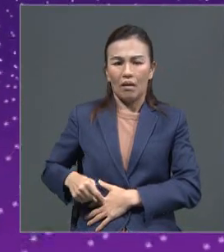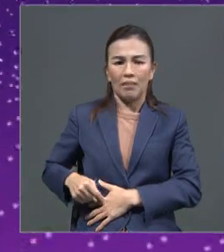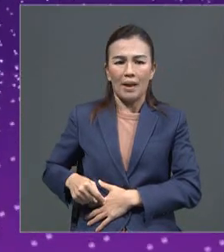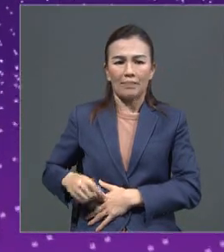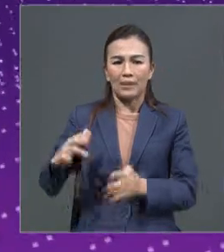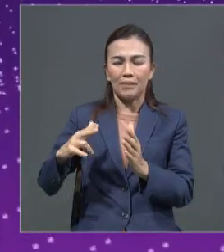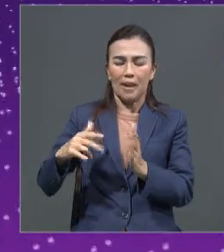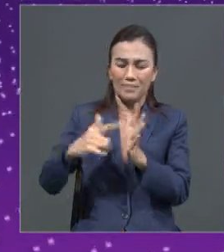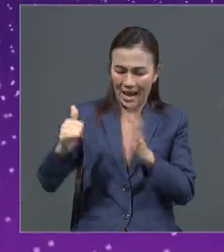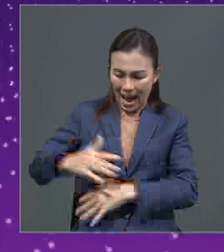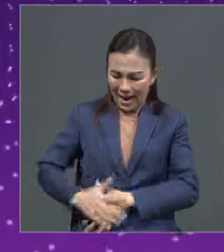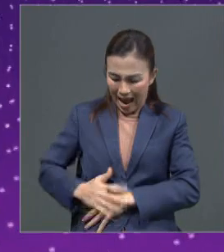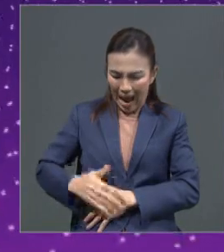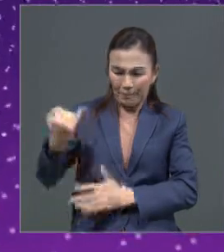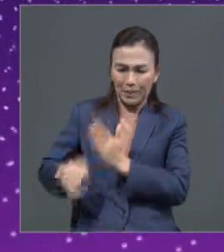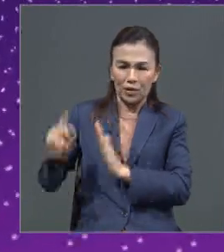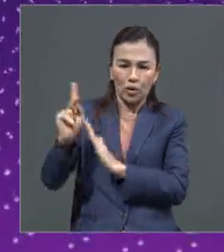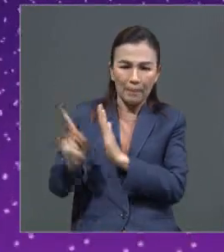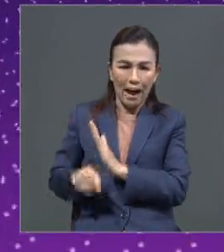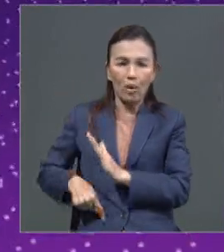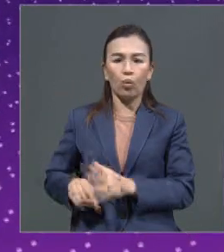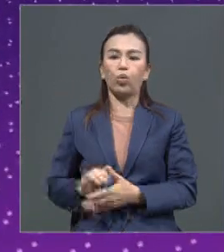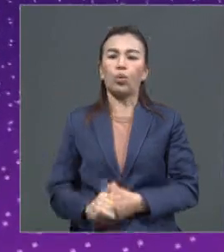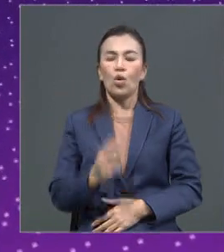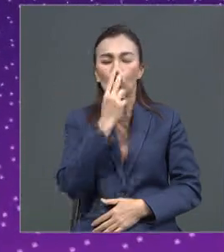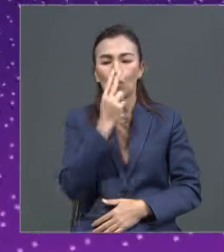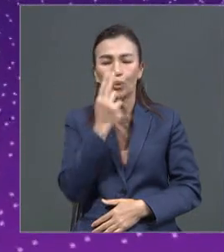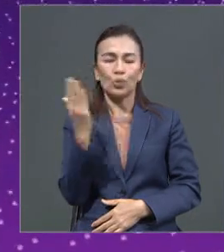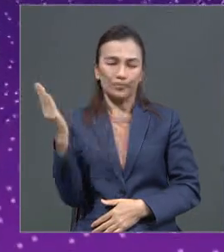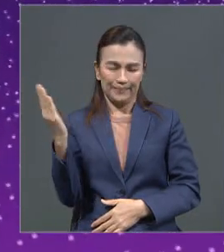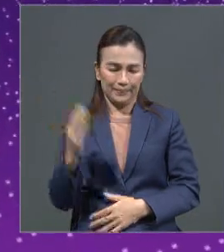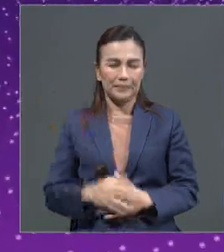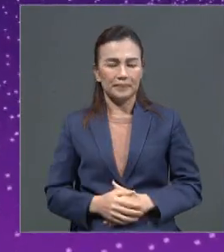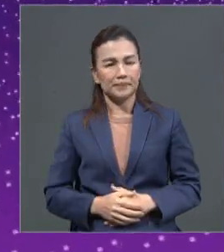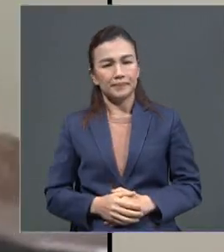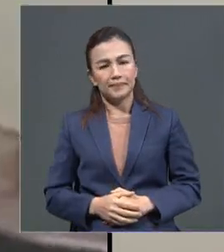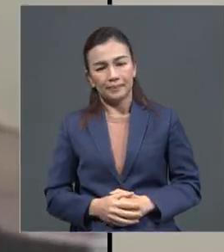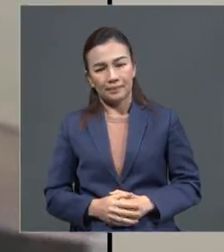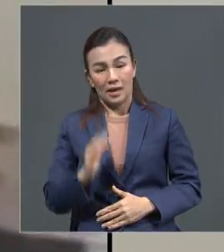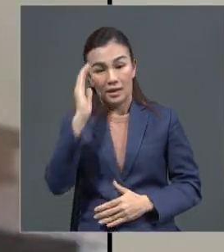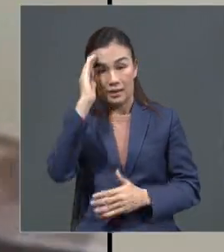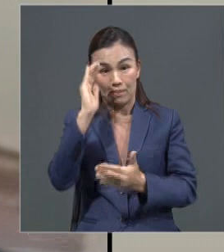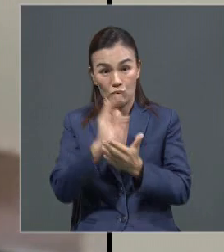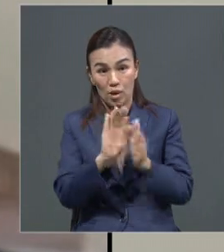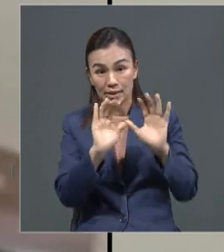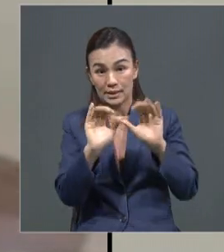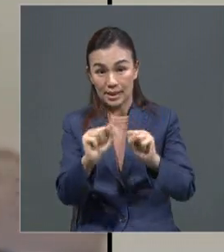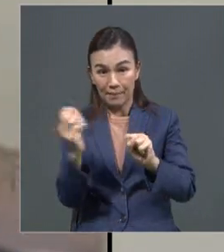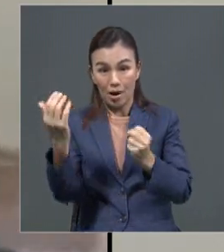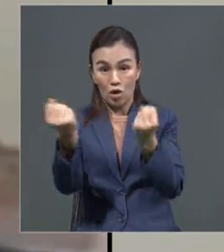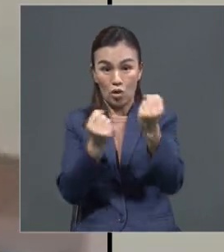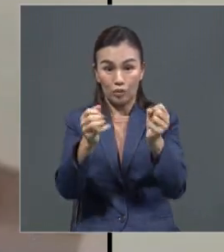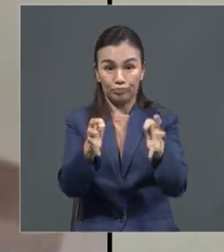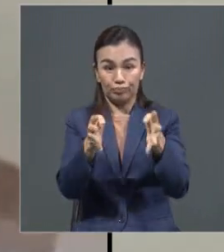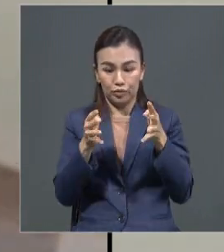หน้าที่ไปกวาดล้างยึดมาได้กว่า 20ล้านบาทนะฮะเดี๋ยวไปดูปฏิบัติการของเจ้าหน้าที่ครั้งนี้นะคะตำรวจทางหลวงสกัดจับรถบรรทุก